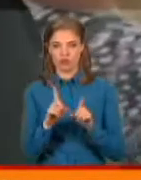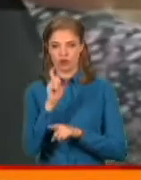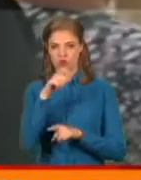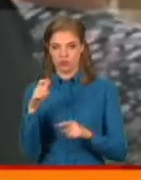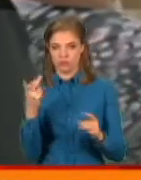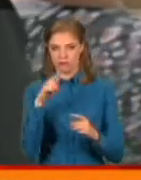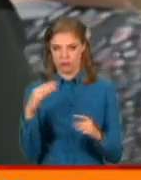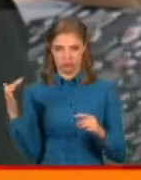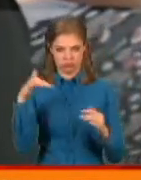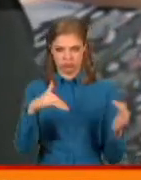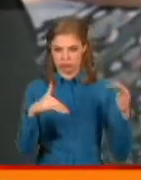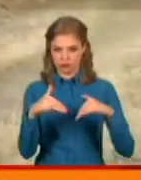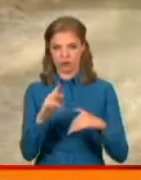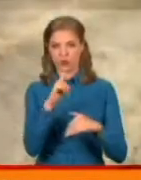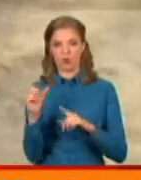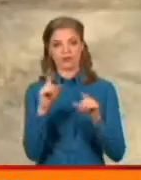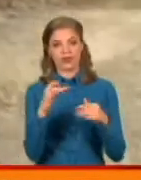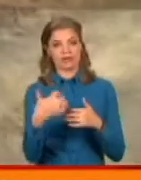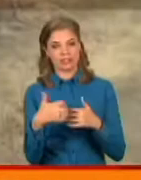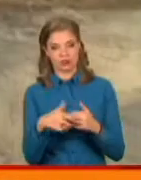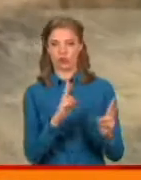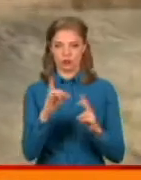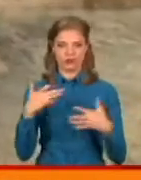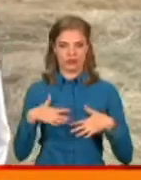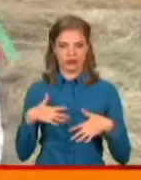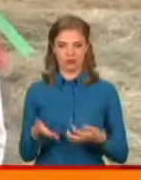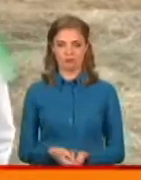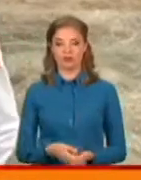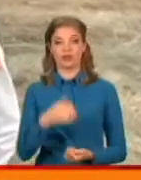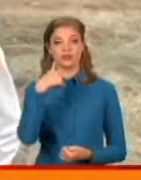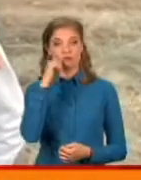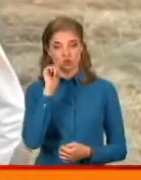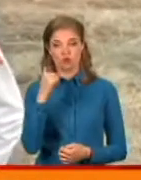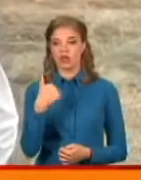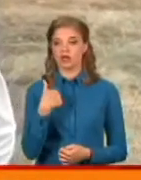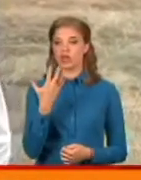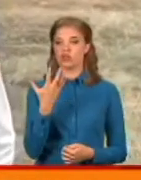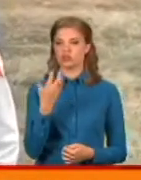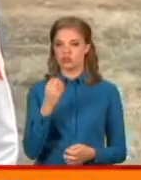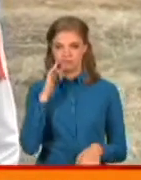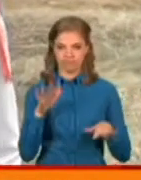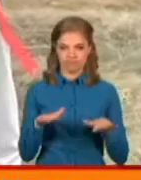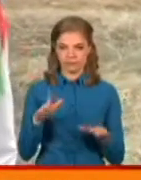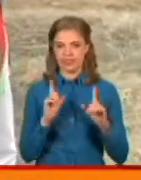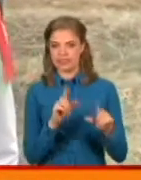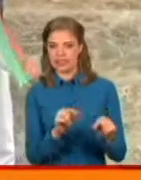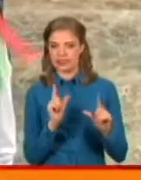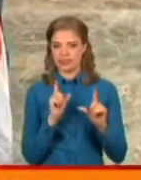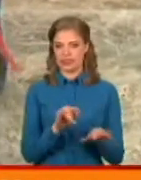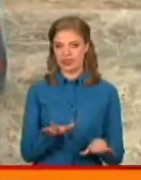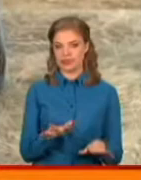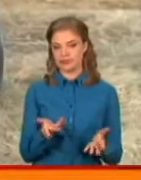люди з обох боків. Хтось їхав із Херсона, хтось із Криму. Вчора я ще вагалася, їхати чи не